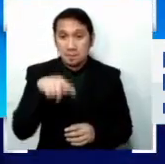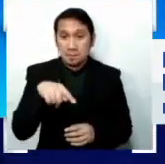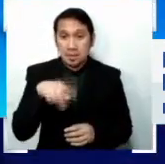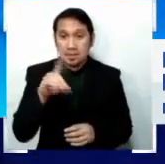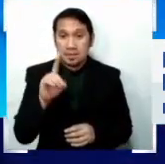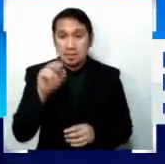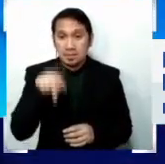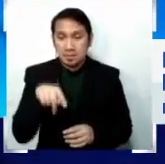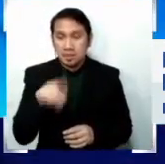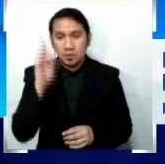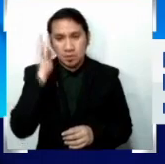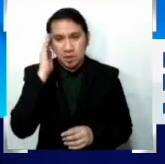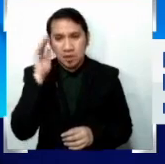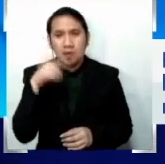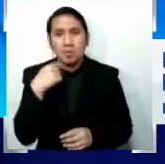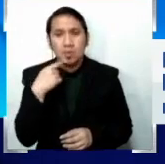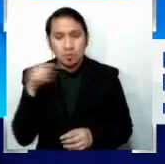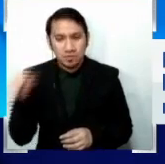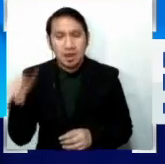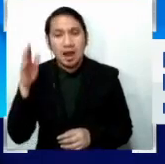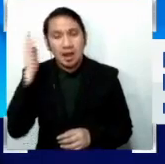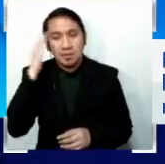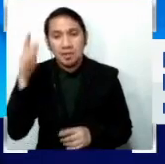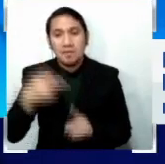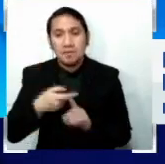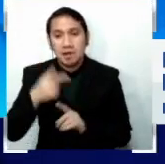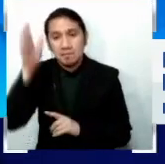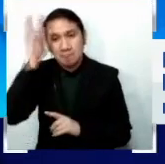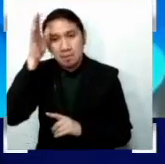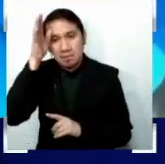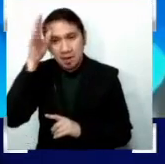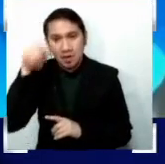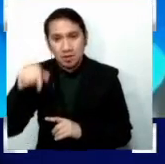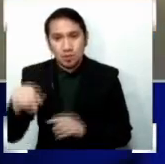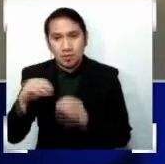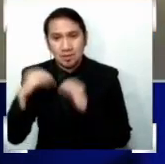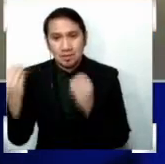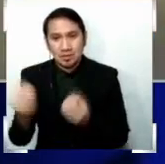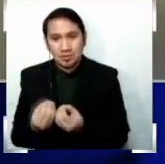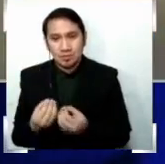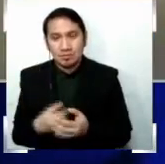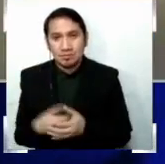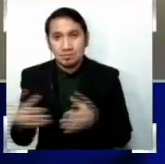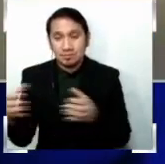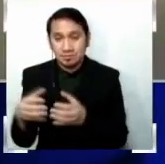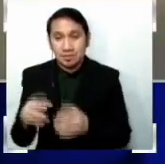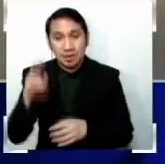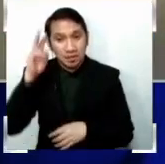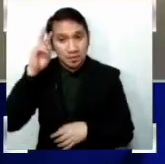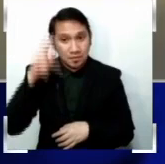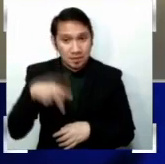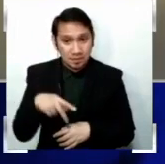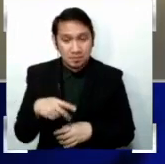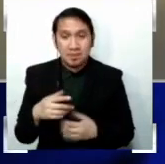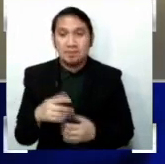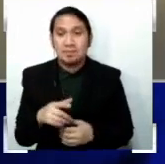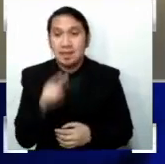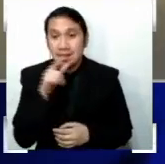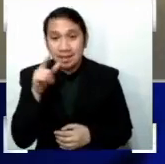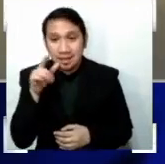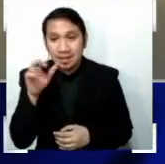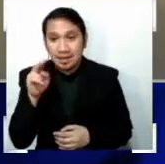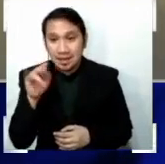yung itinatag na ama niyang si Yumaong dating Senador Nene Pimentel. Si Vice President Lenny Robredo naman,